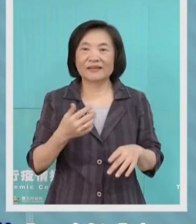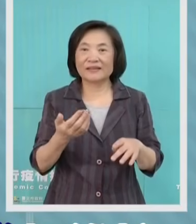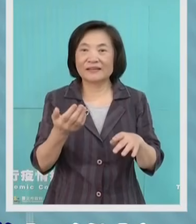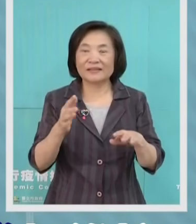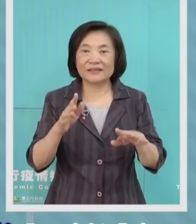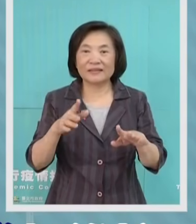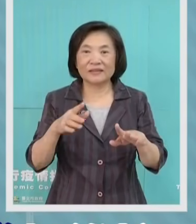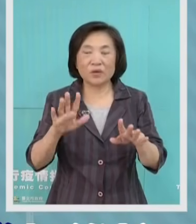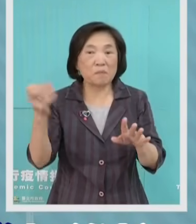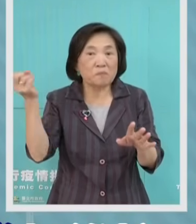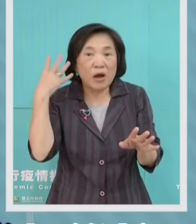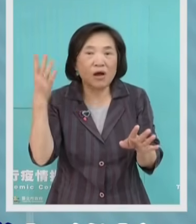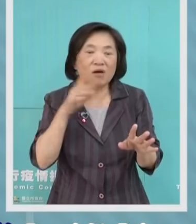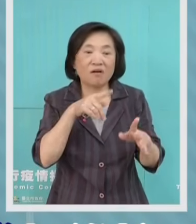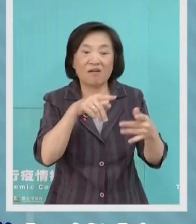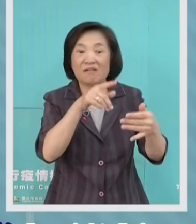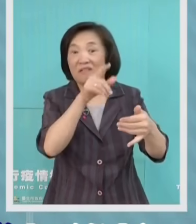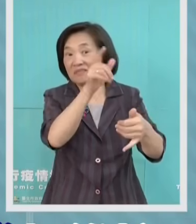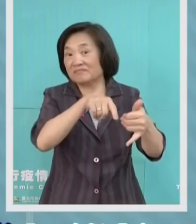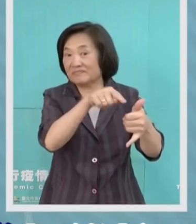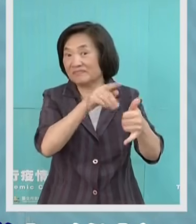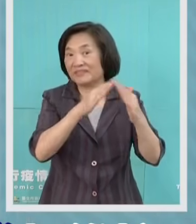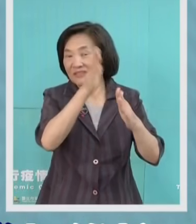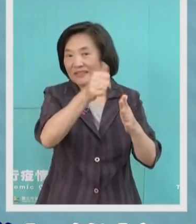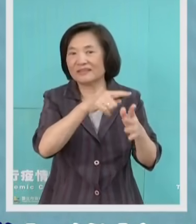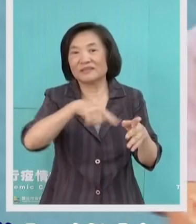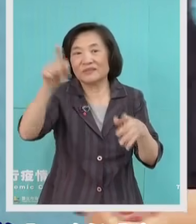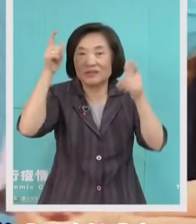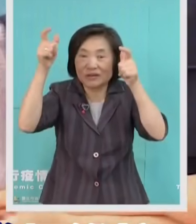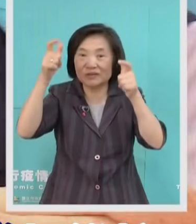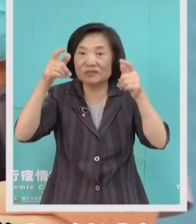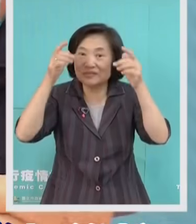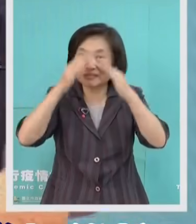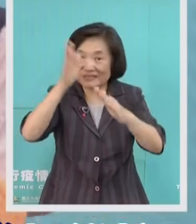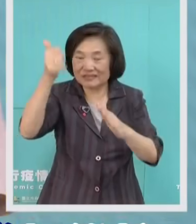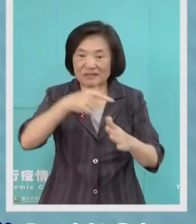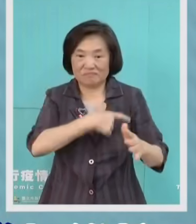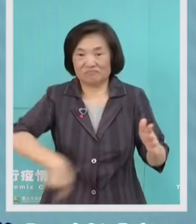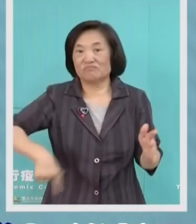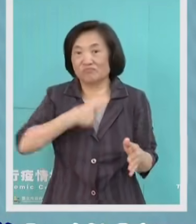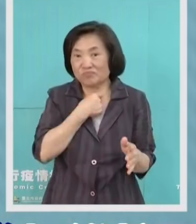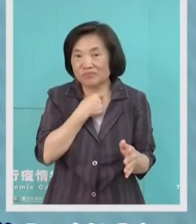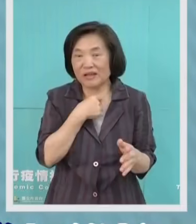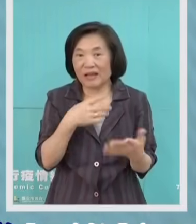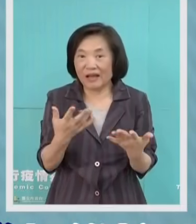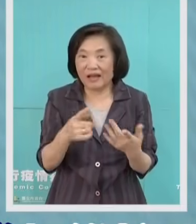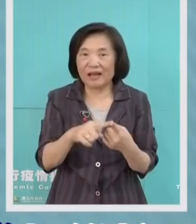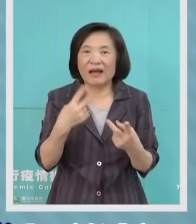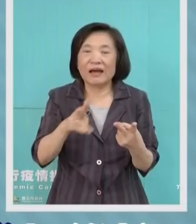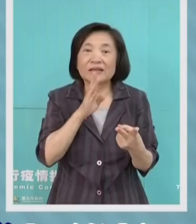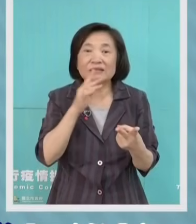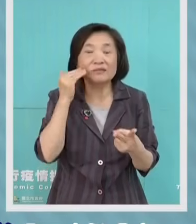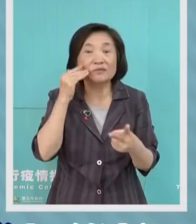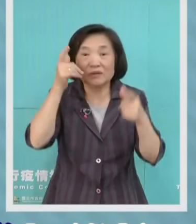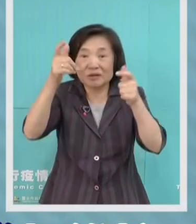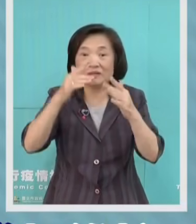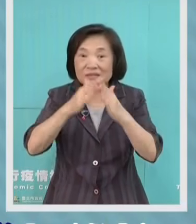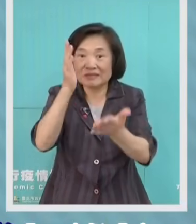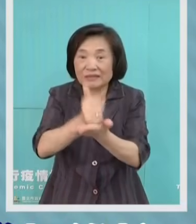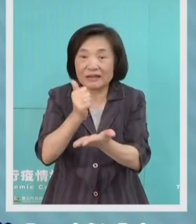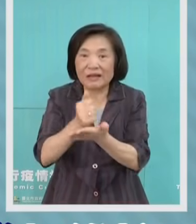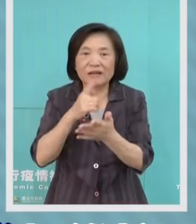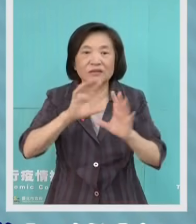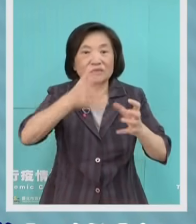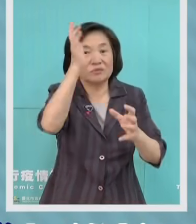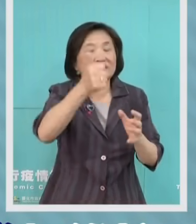有传出说你想要到高雄2022挑战高雄市长，那这样子的话，甚至有说选上高雄市长就不选